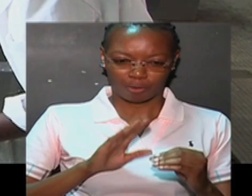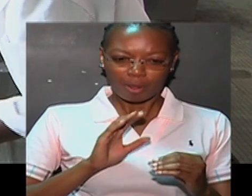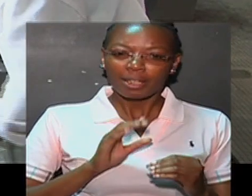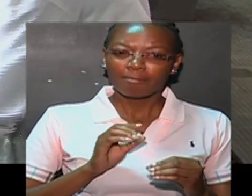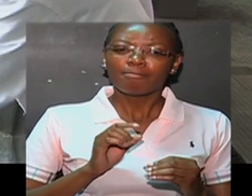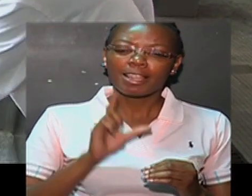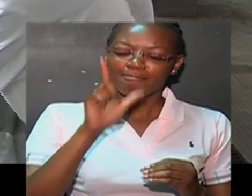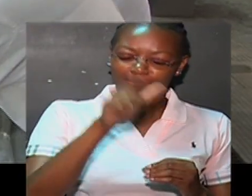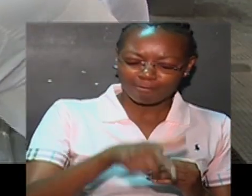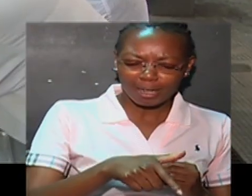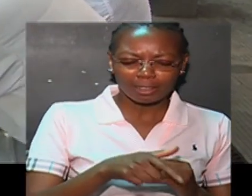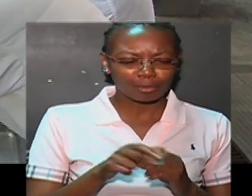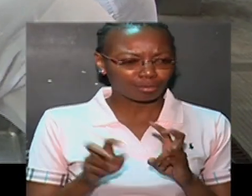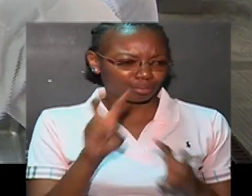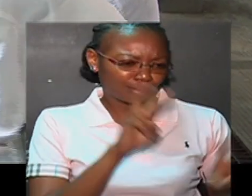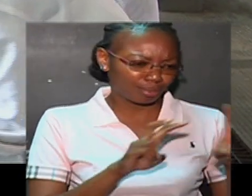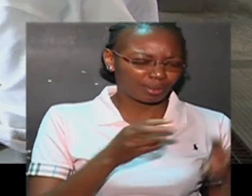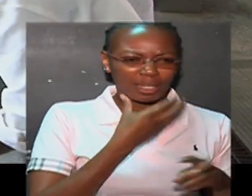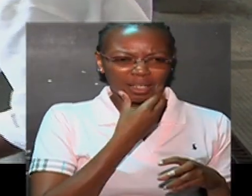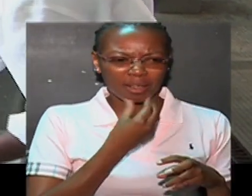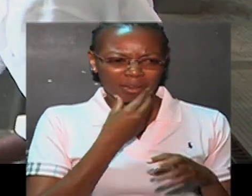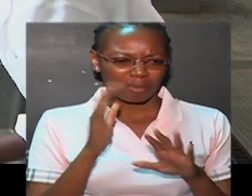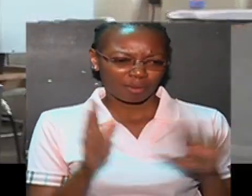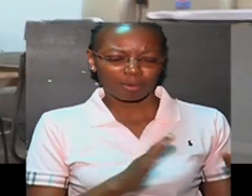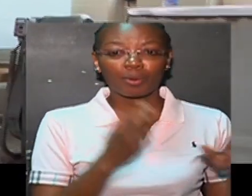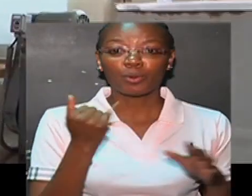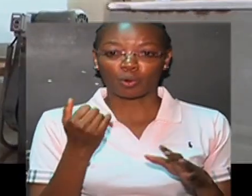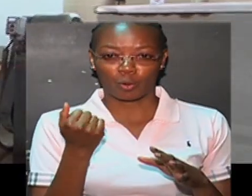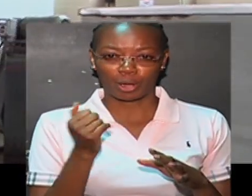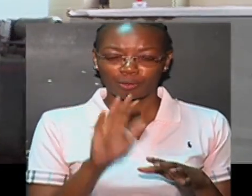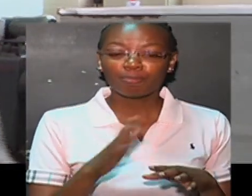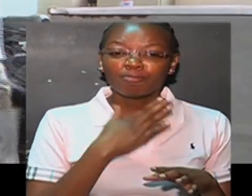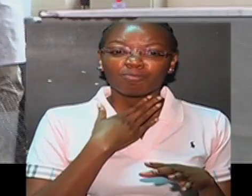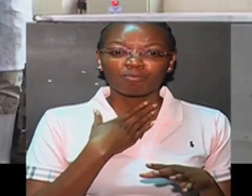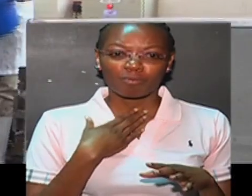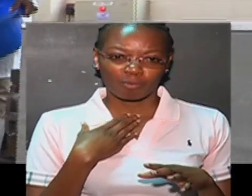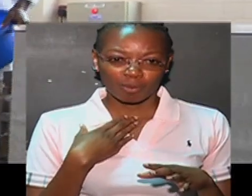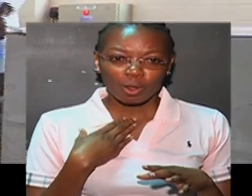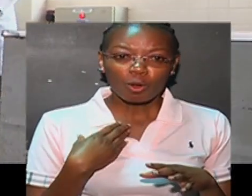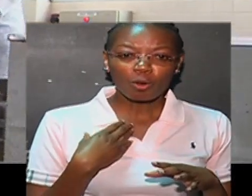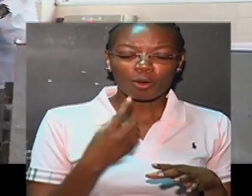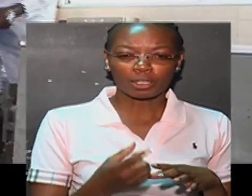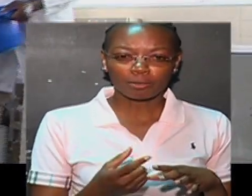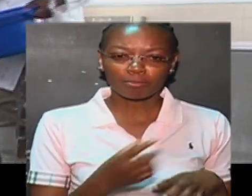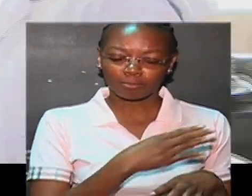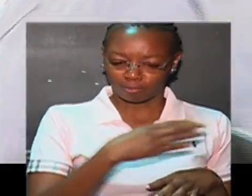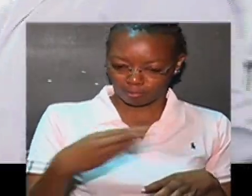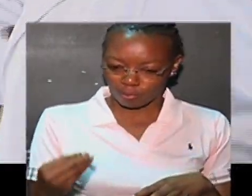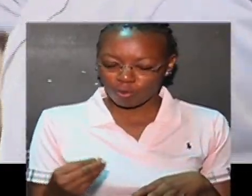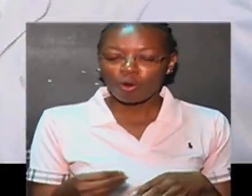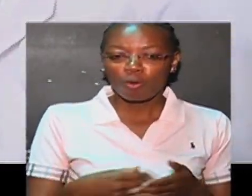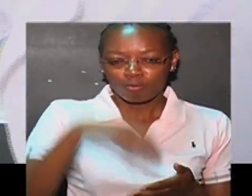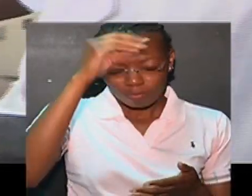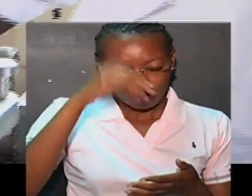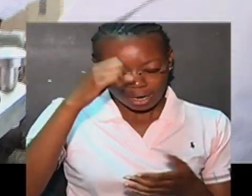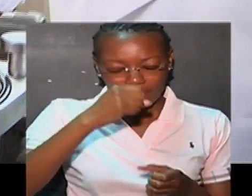Ili ustahili kualikwa kwa ajili ya mafunzo haya ya kuongeza dhamana, lazima kwanza uwe mkulima mwenye amejiunga na kikundi fulani